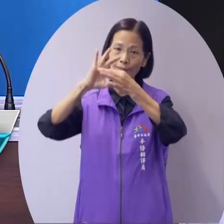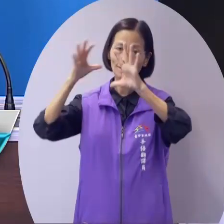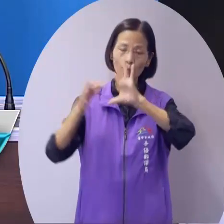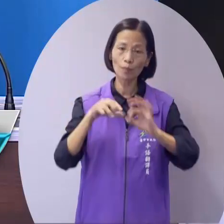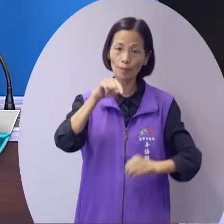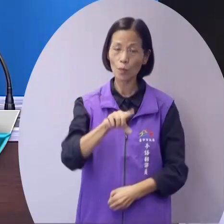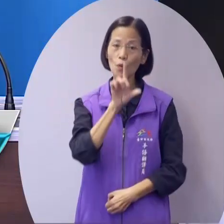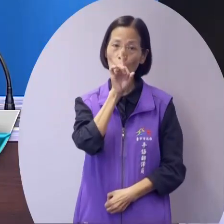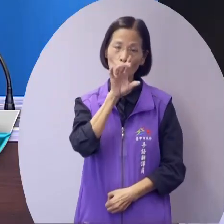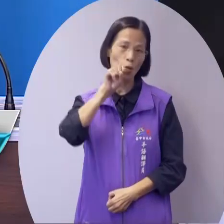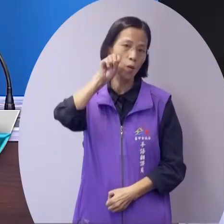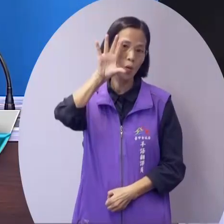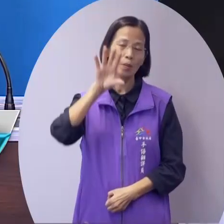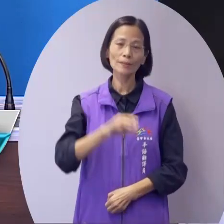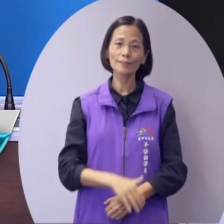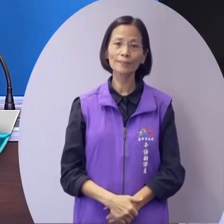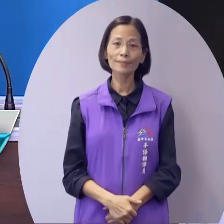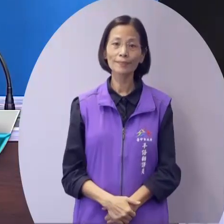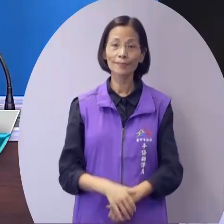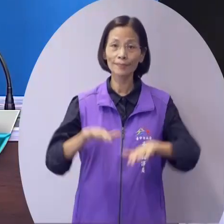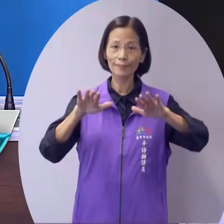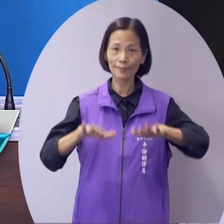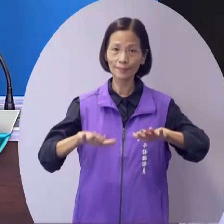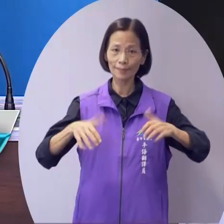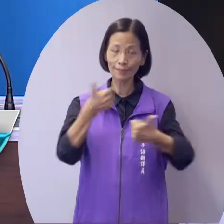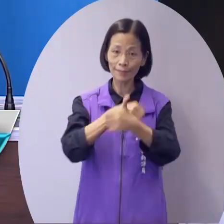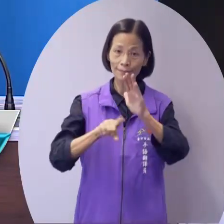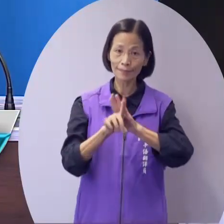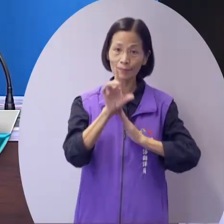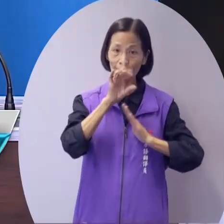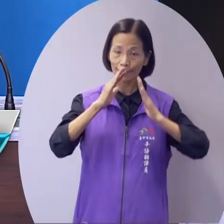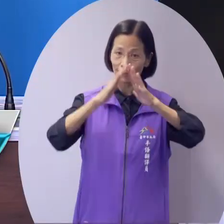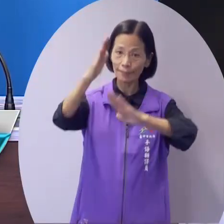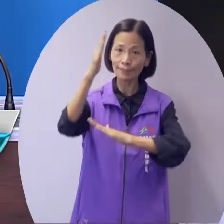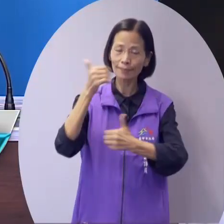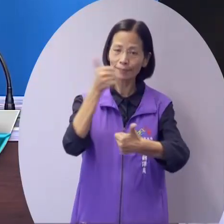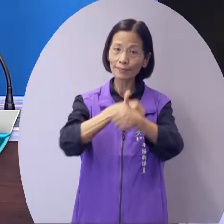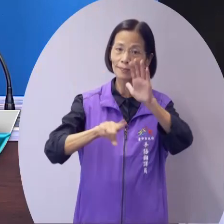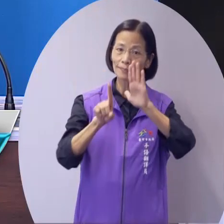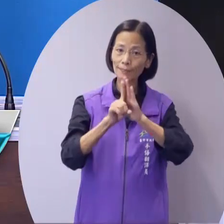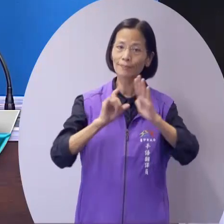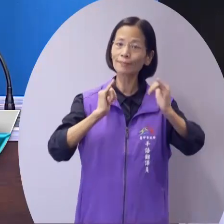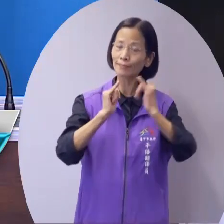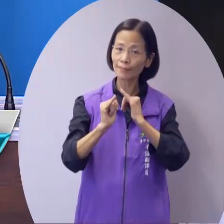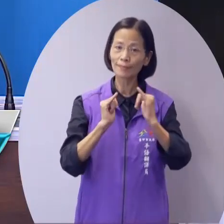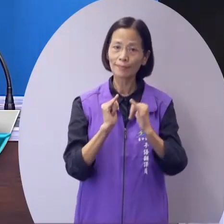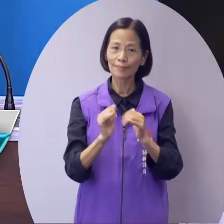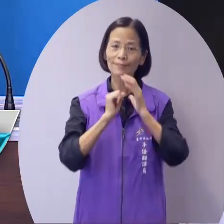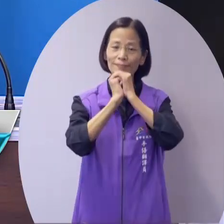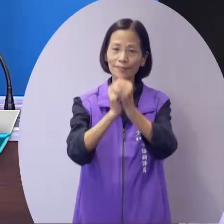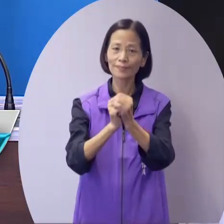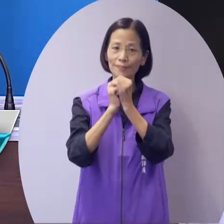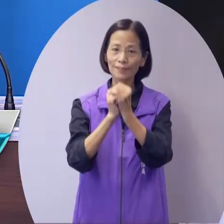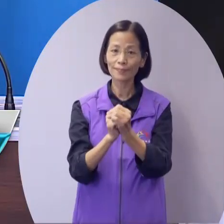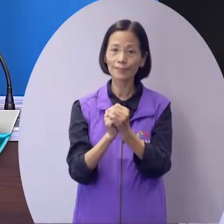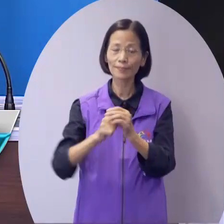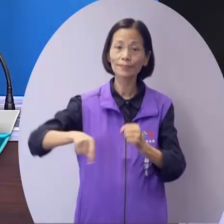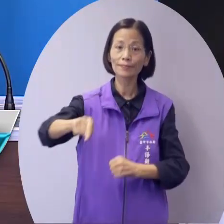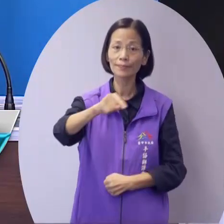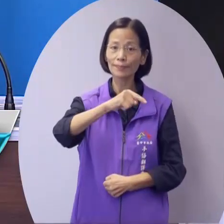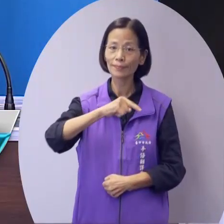中市的子弟兵哈，所以在这边我要代表台中市政府，也要代表台中市民哈，祝福我们这